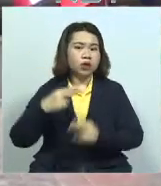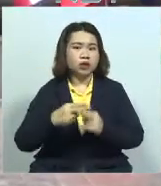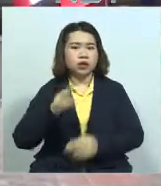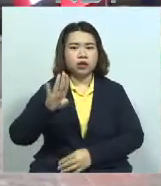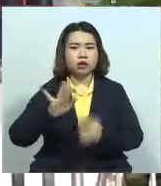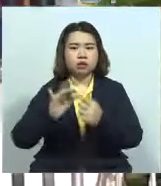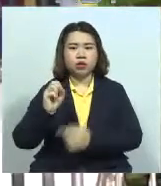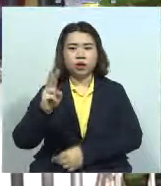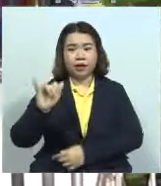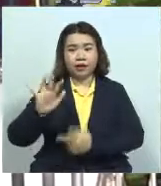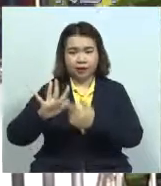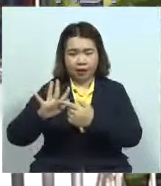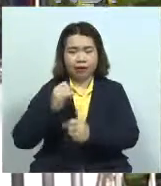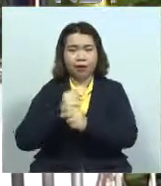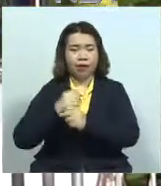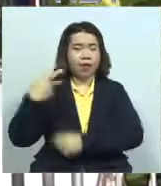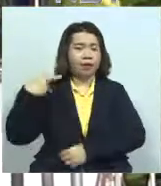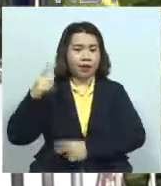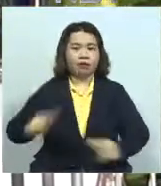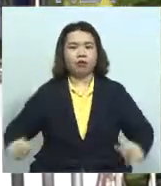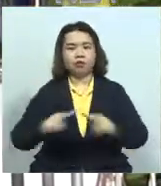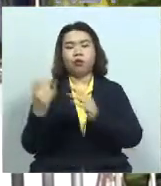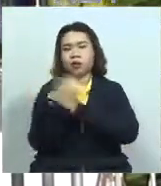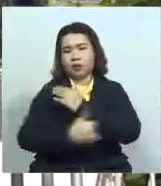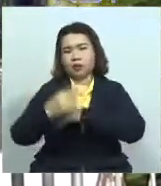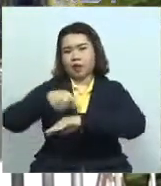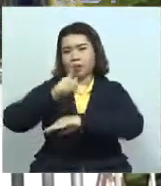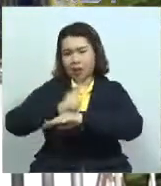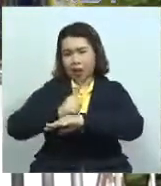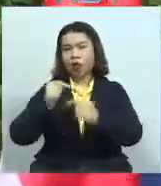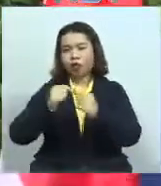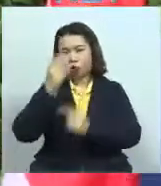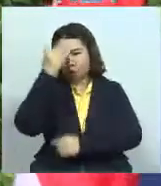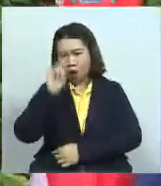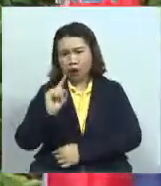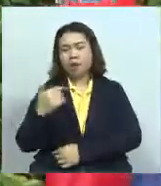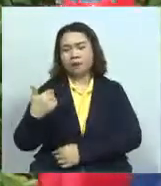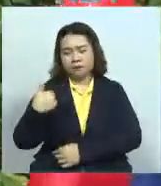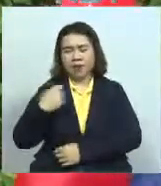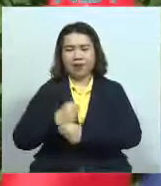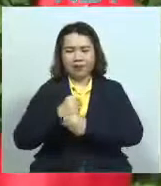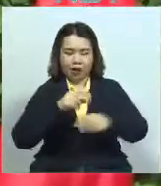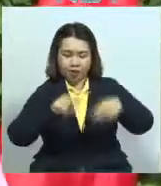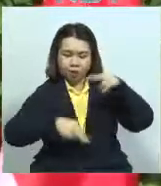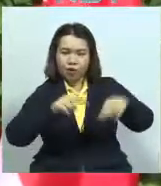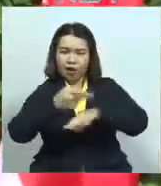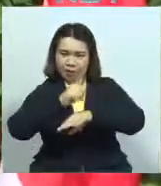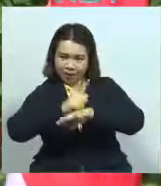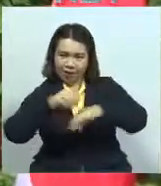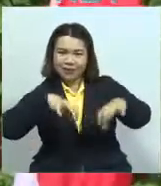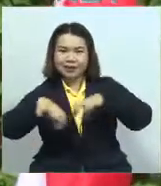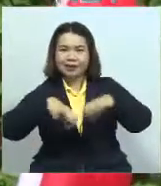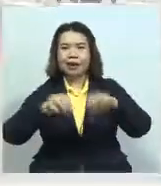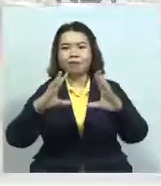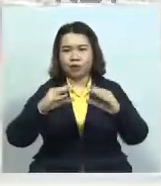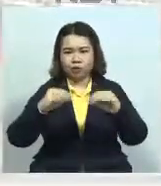เล็งปลัดกระทรวงการต่างประเทศครับทำหน้าที่เป็นประธานการประชุมในฐานะที่ประเทศไทยนั้นเป็นประธานอาเซียนและเป็นเจ้าภาพจัดการประชุ